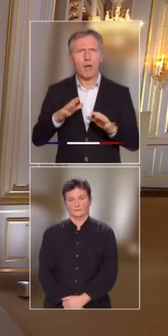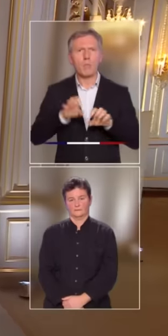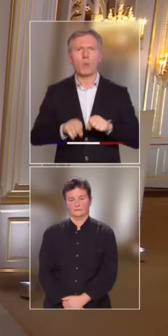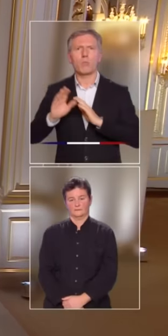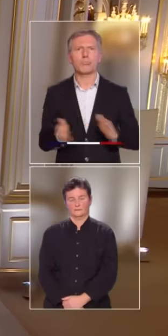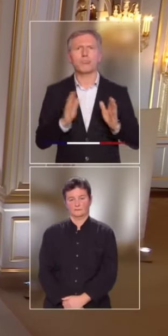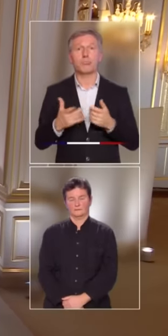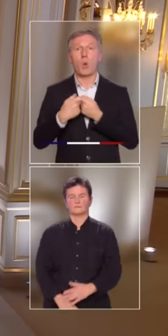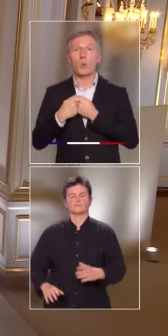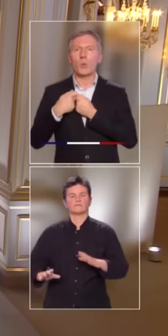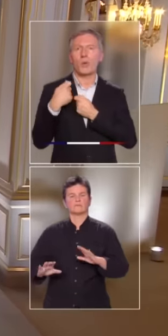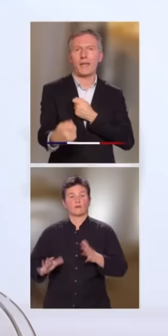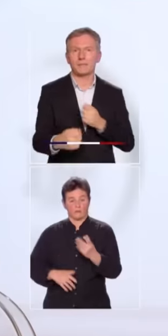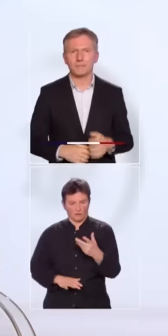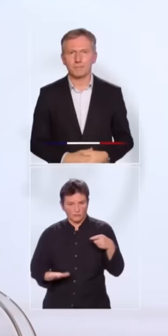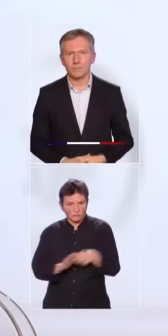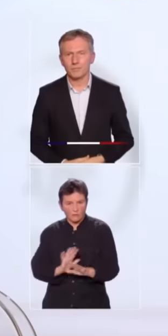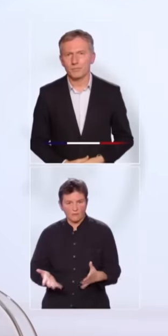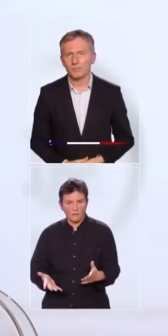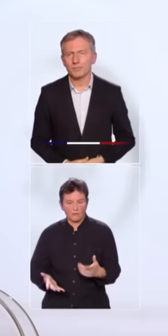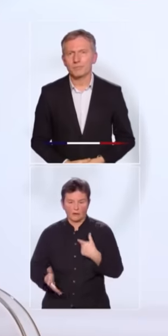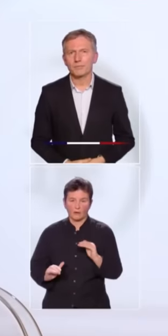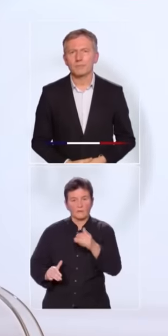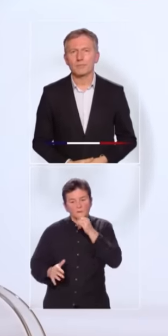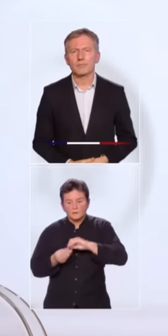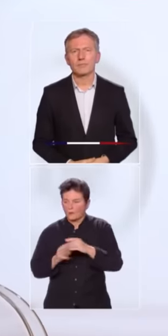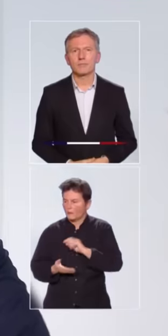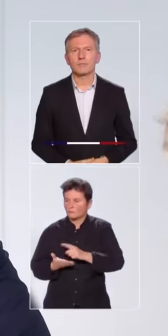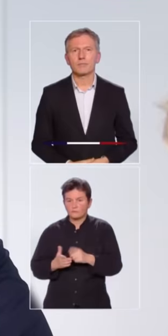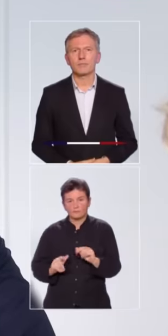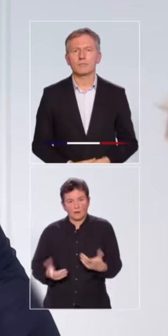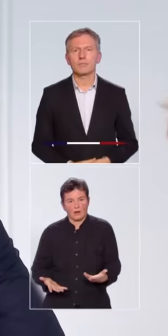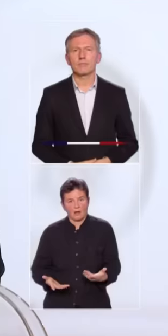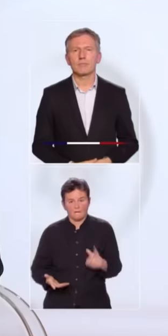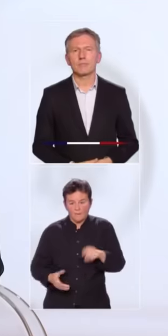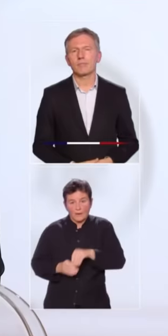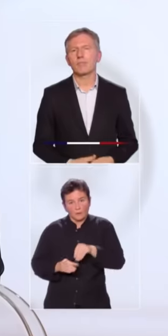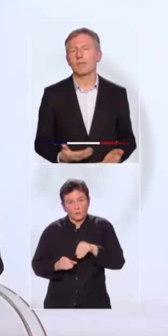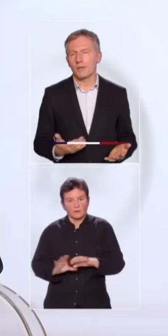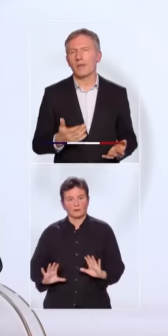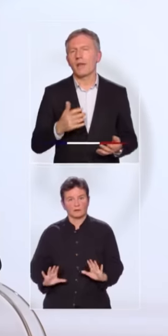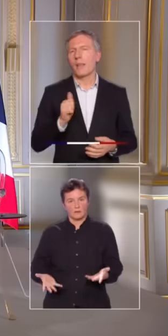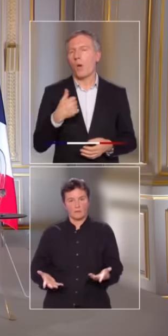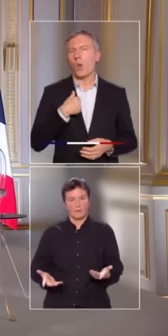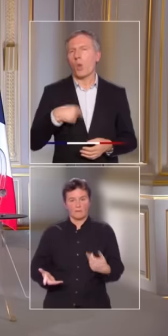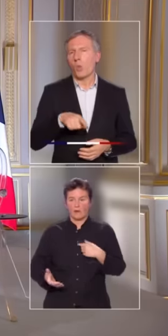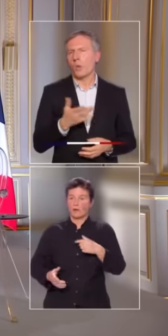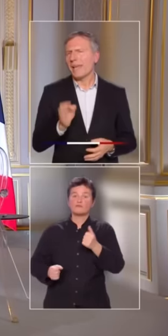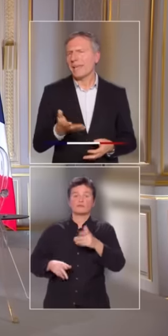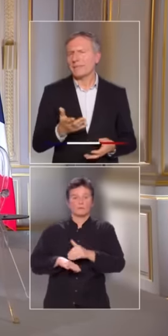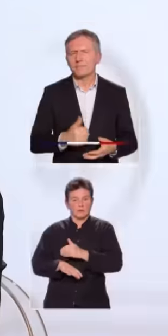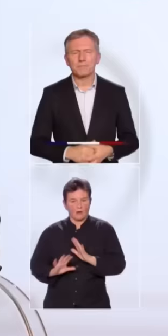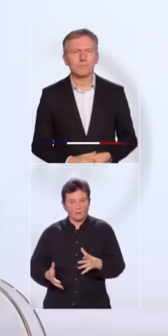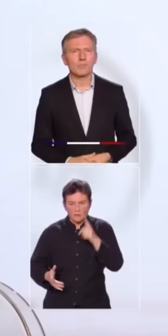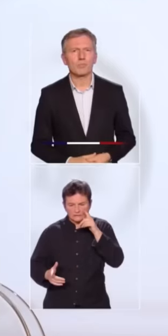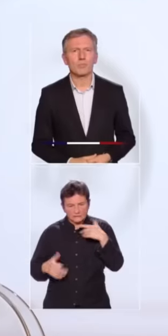plus dans la durée. Et comment vous financez? Parce qu'on a des petits problèmes de budget en ce moment, on l'a vu, on va faire beaucoup d'économies, des milliards. Comment on finance tout cet